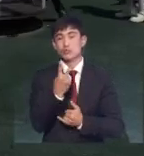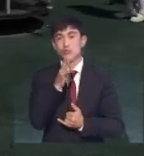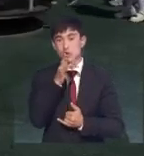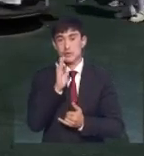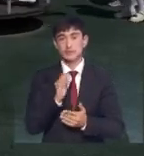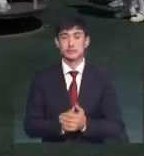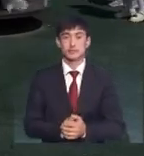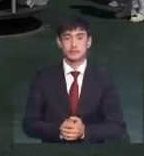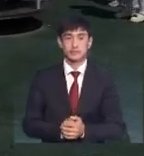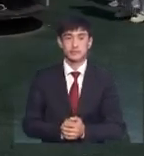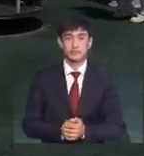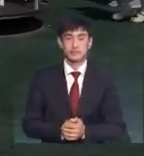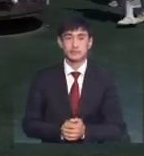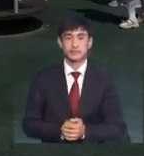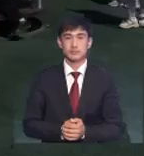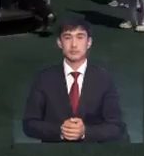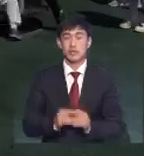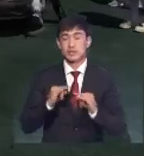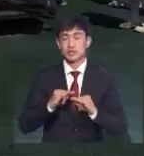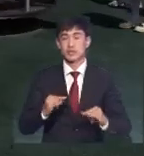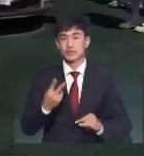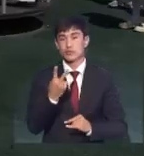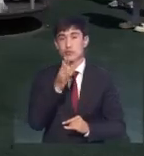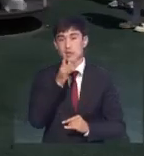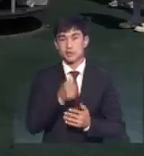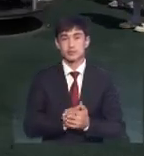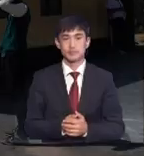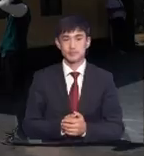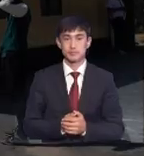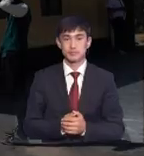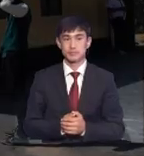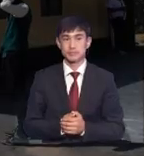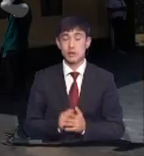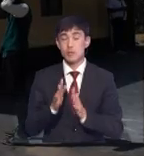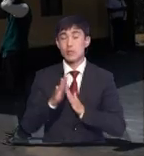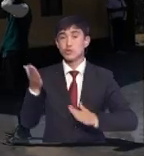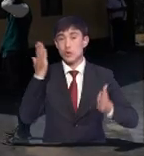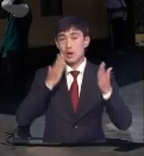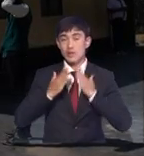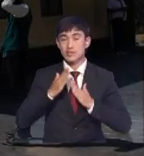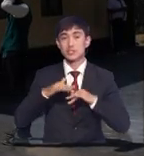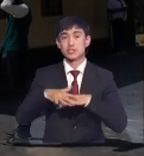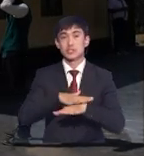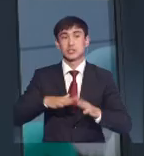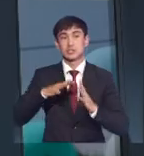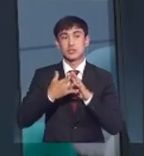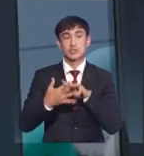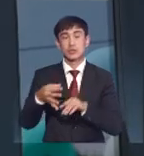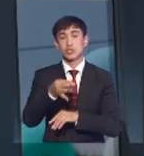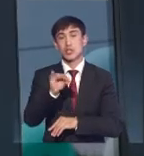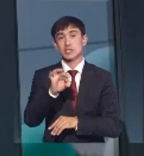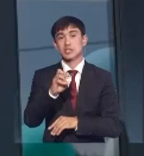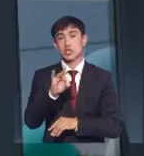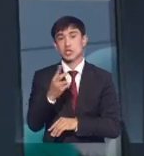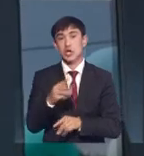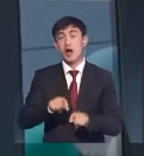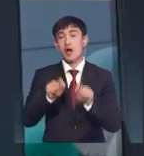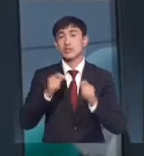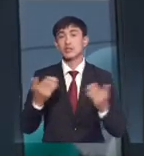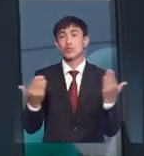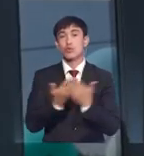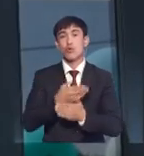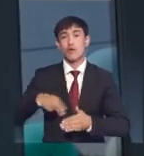садик будет функционировать уже для детей с 2-летнего возраста. Большой радостью для жителей сельского округа Жалгызагаш стало открытие